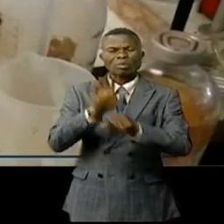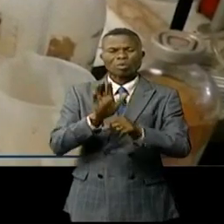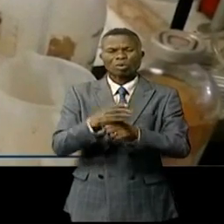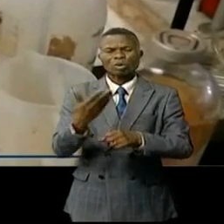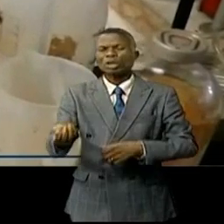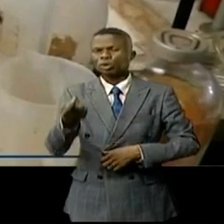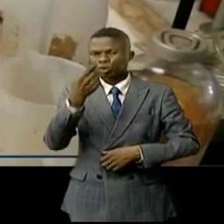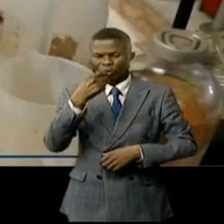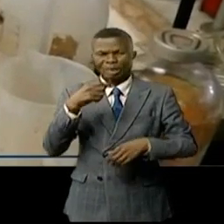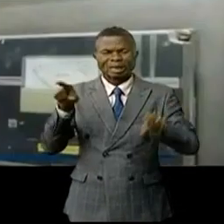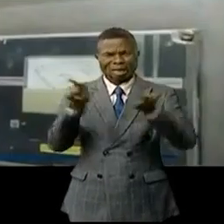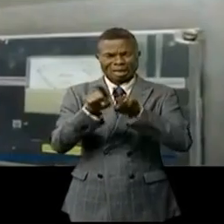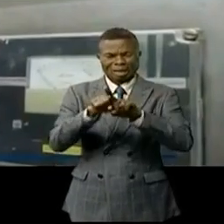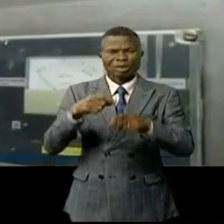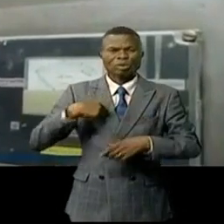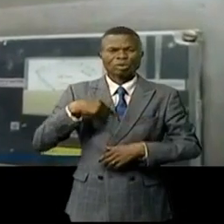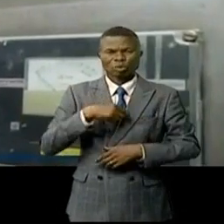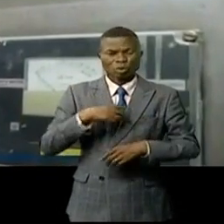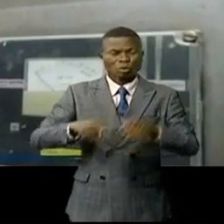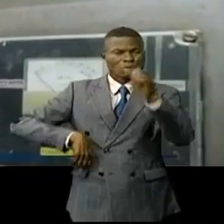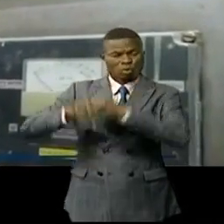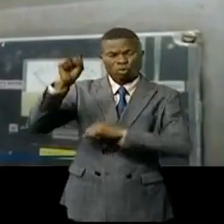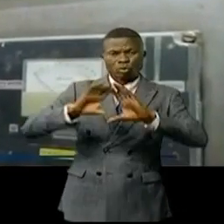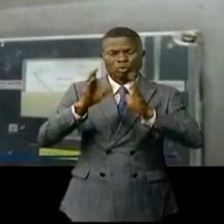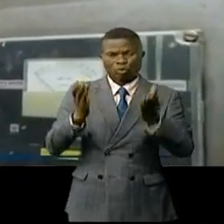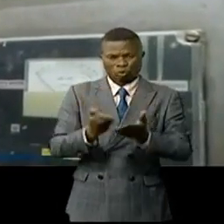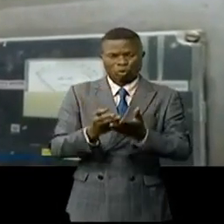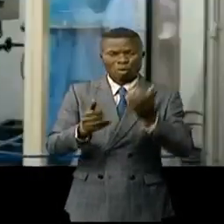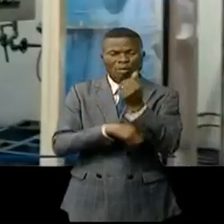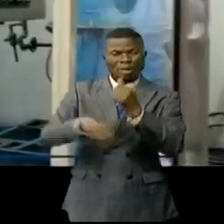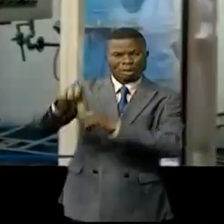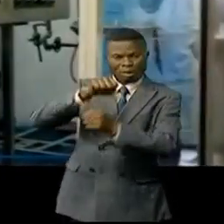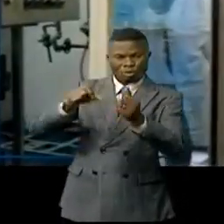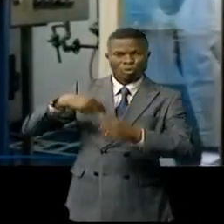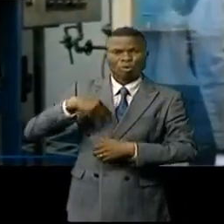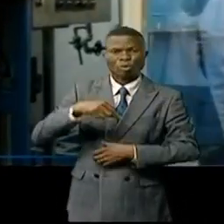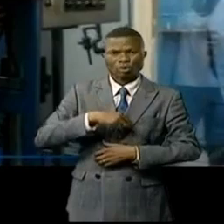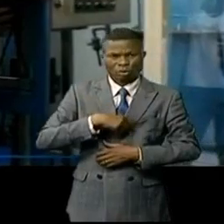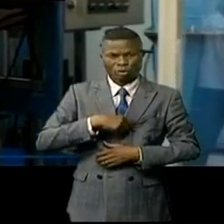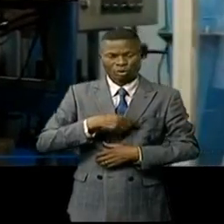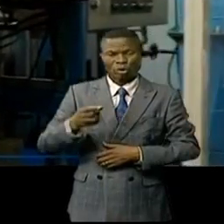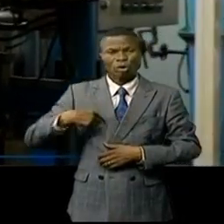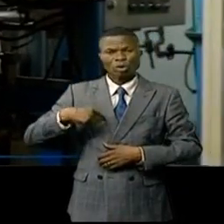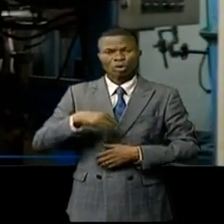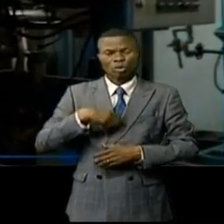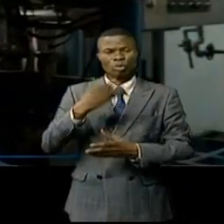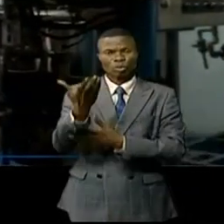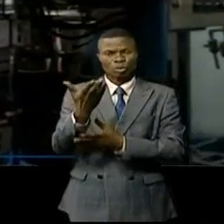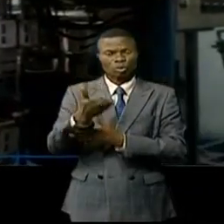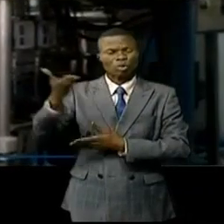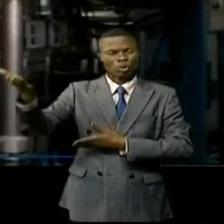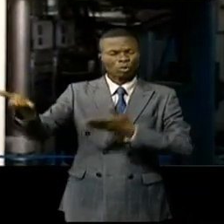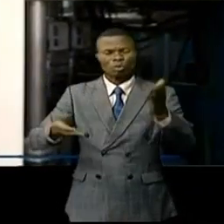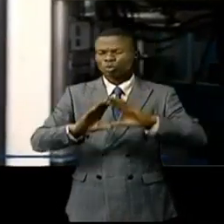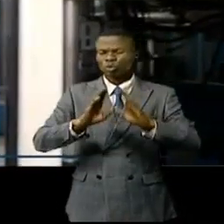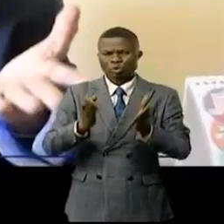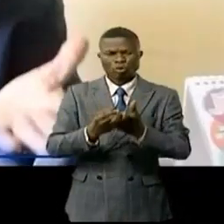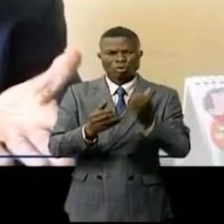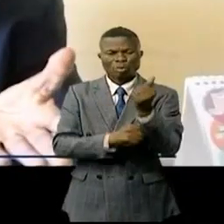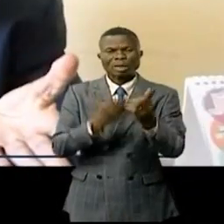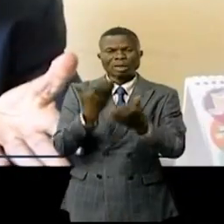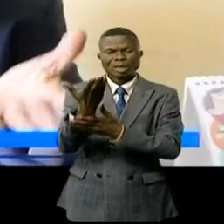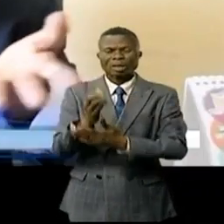les prix pour chasser tous les concurrents qui sont sur le marché. Nous sommes dans la fièvre pour l'accueillir